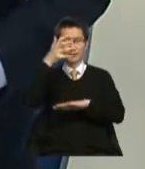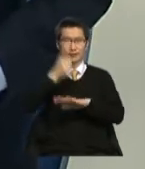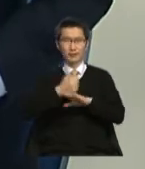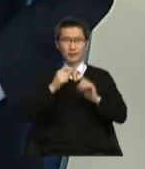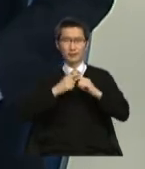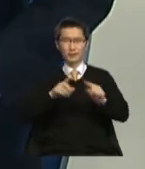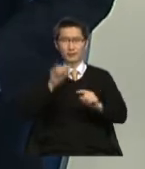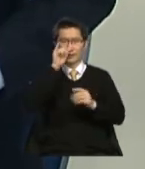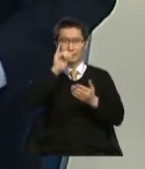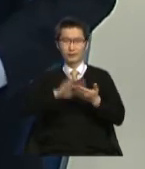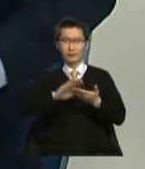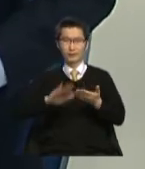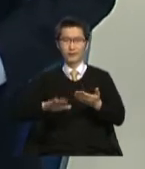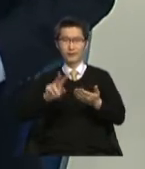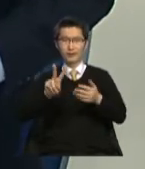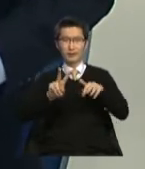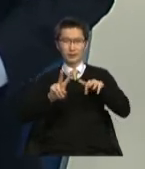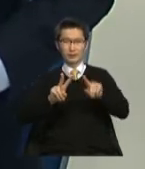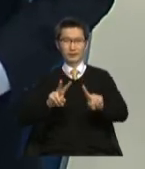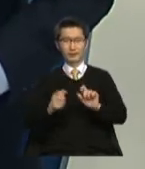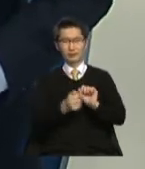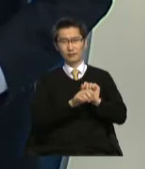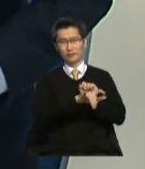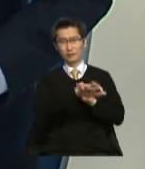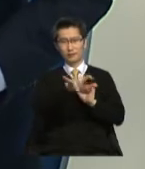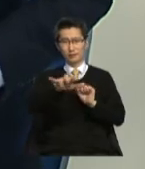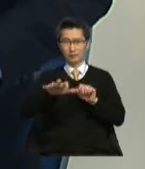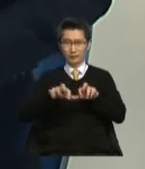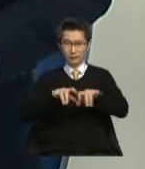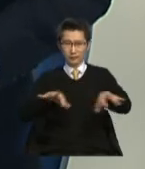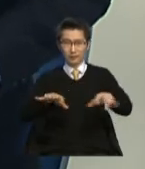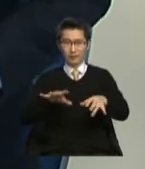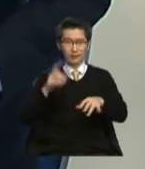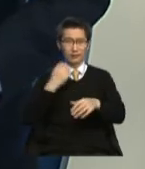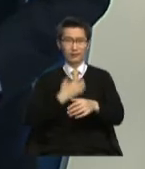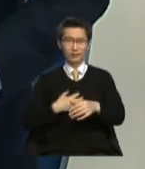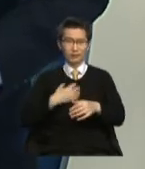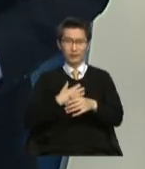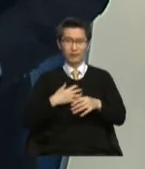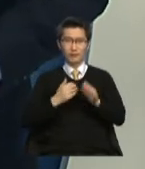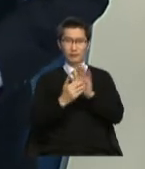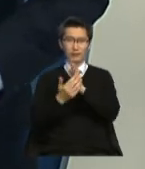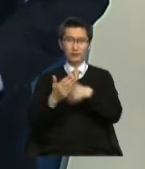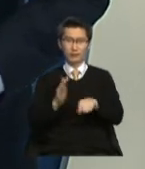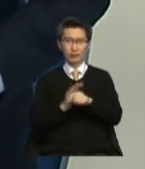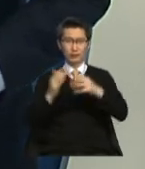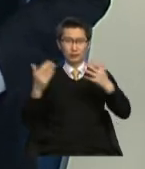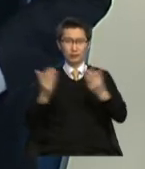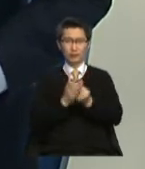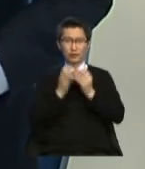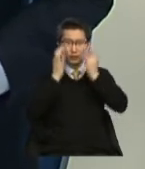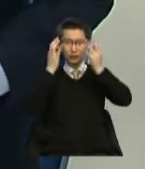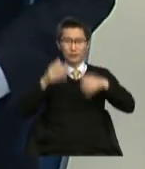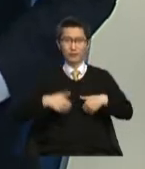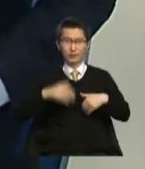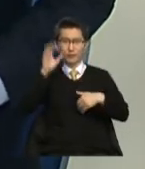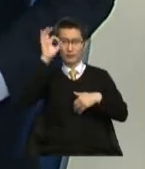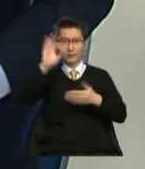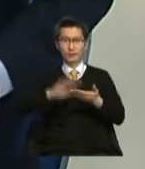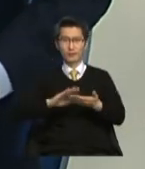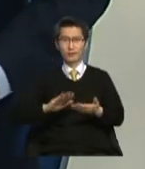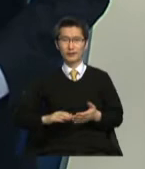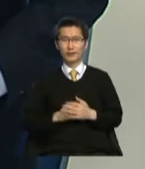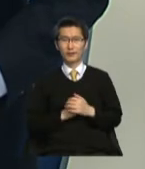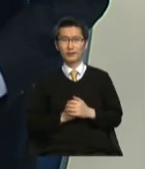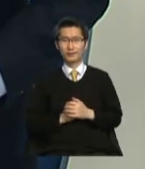평가됩니다 2차 팬덤이 게 대한 우려가 커지는 상황에서 감염 확산을 막기 위한 모두의 노력이 절실해 보입니다